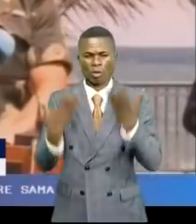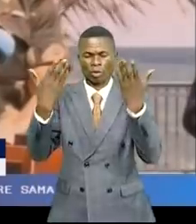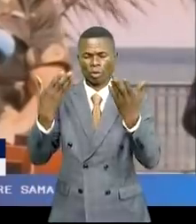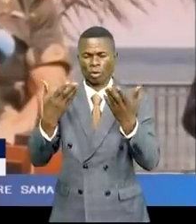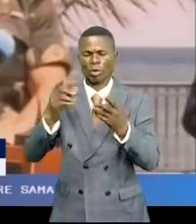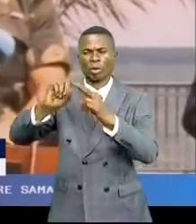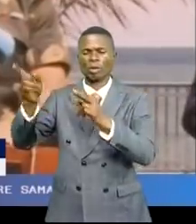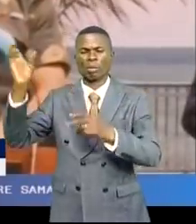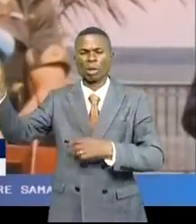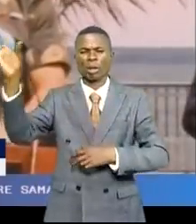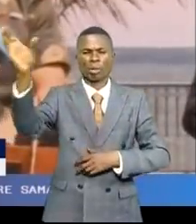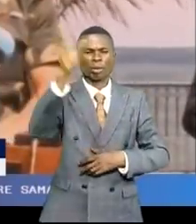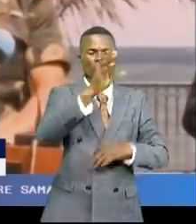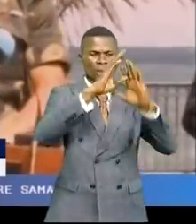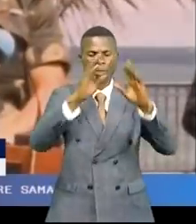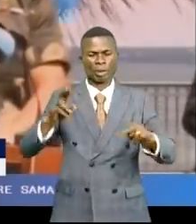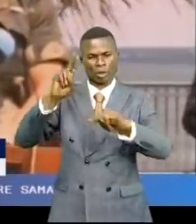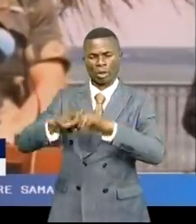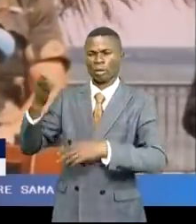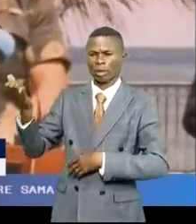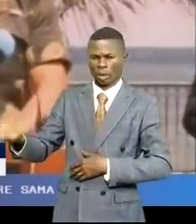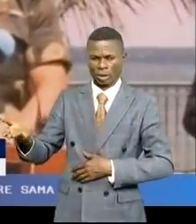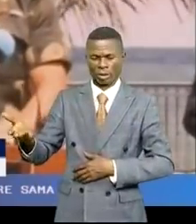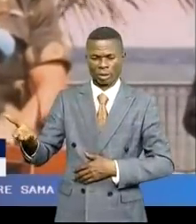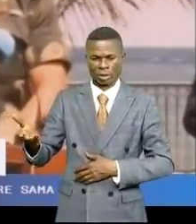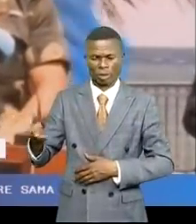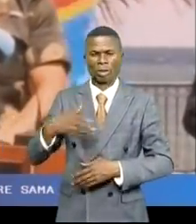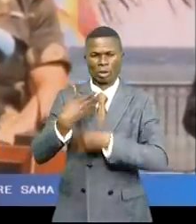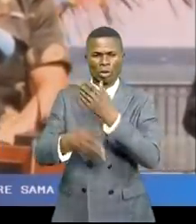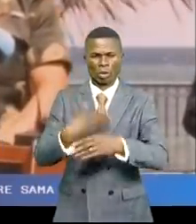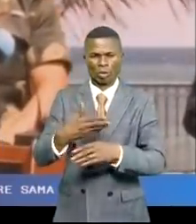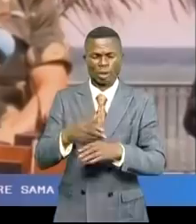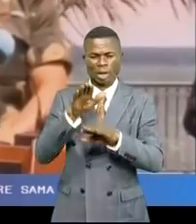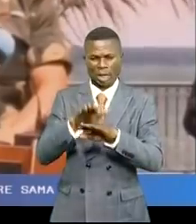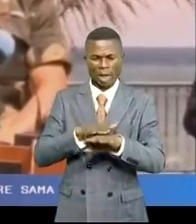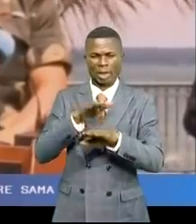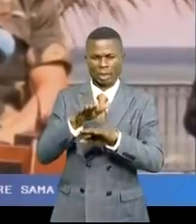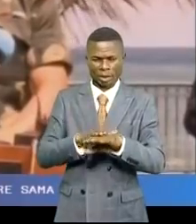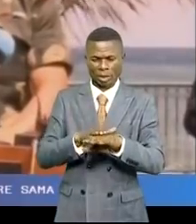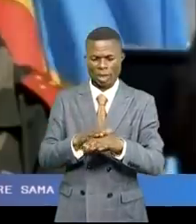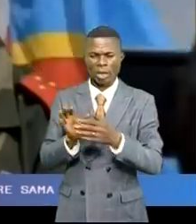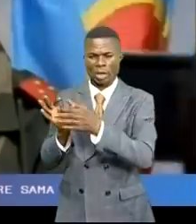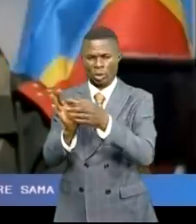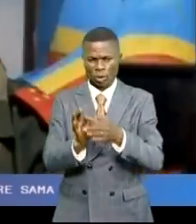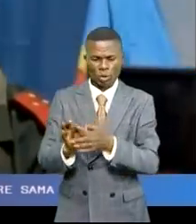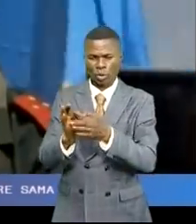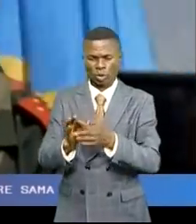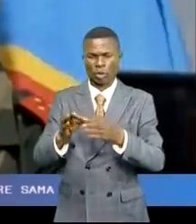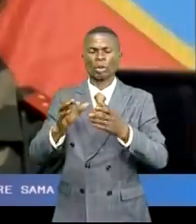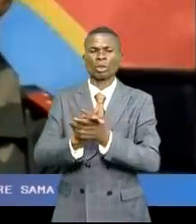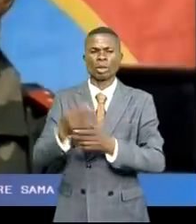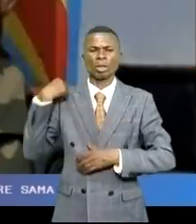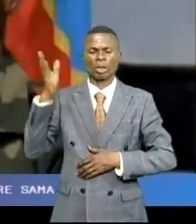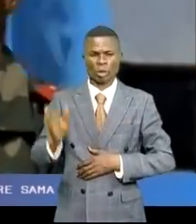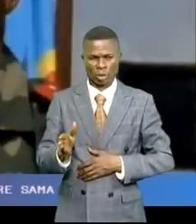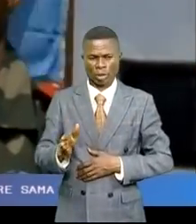dispersés dans des sites d'hébergement, se fera graduellement sous la coordination de l'autorité provinciale de